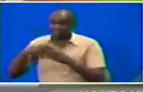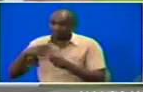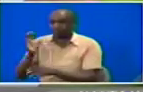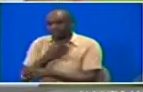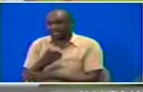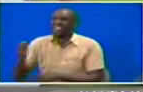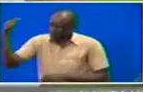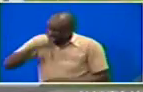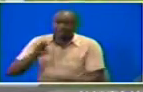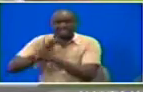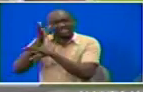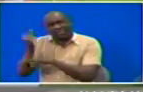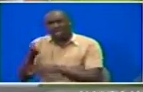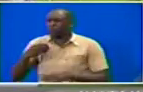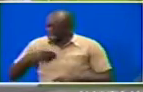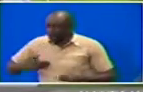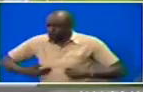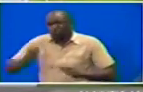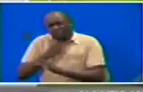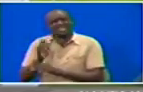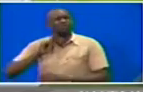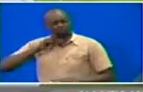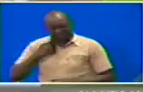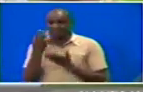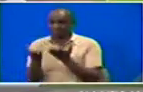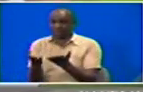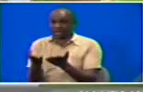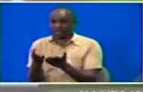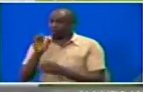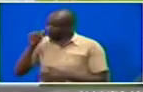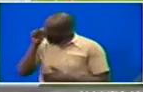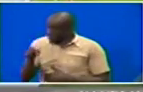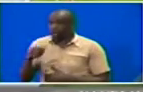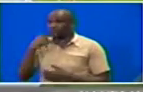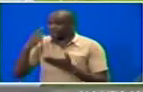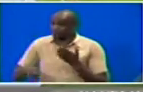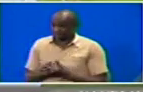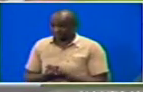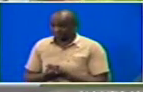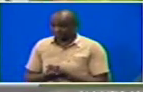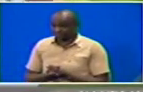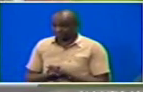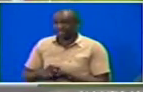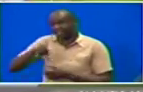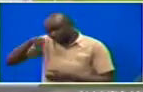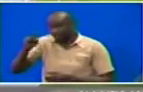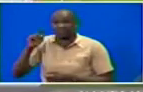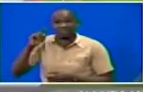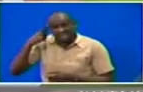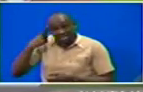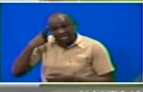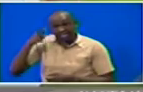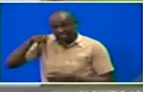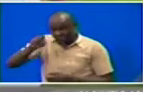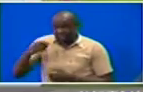Kujeni katika makanisa, tunao vijana ambao wanaimba nyimbo. Na ndiposa tunasimama tukisema wasije wakasema siku moja hawakuwa